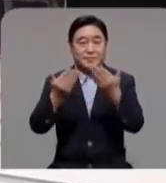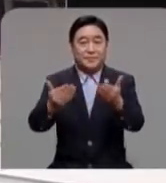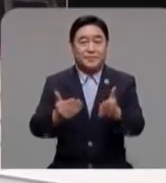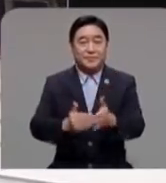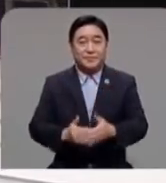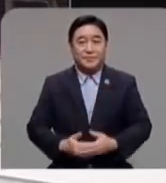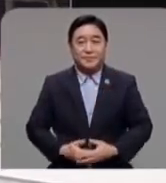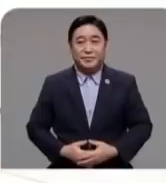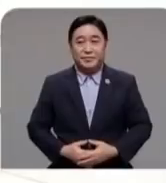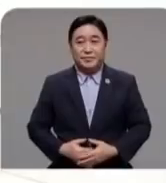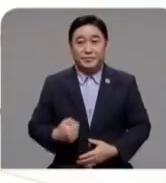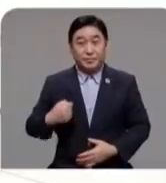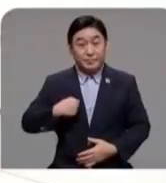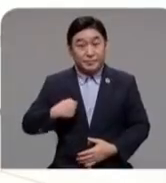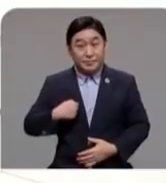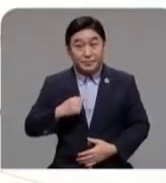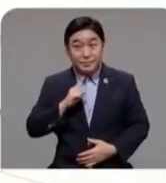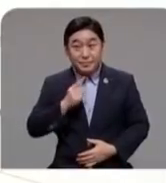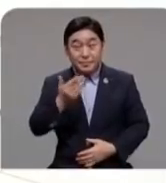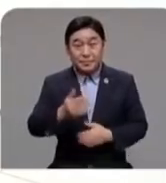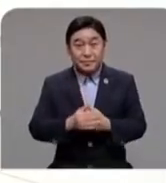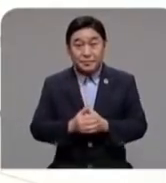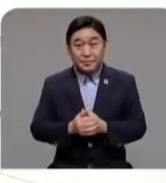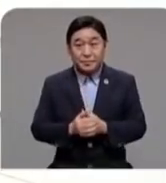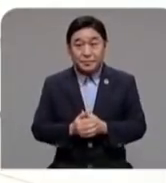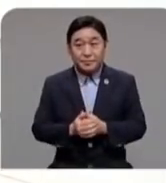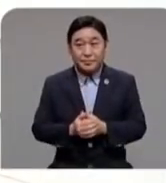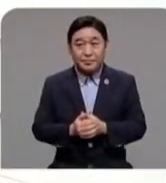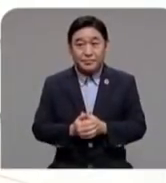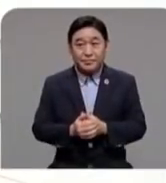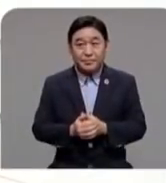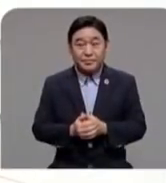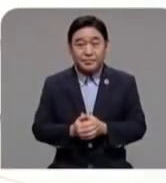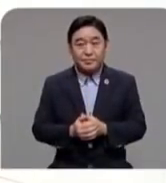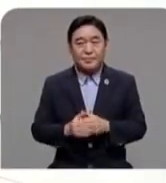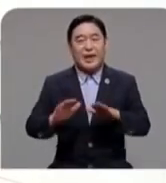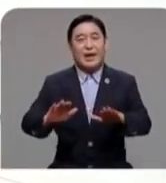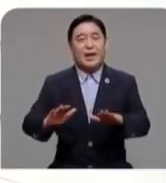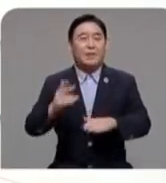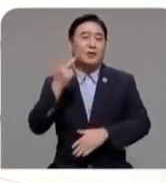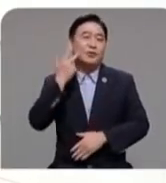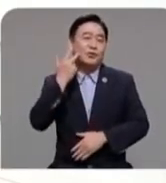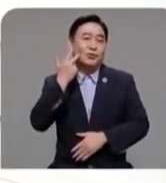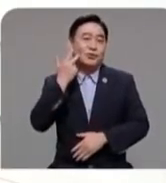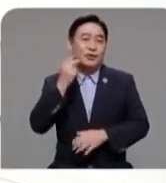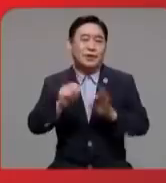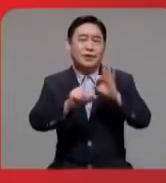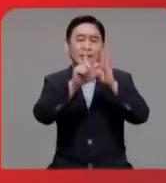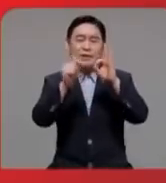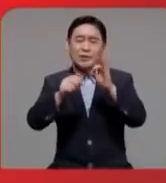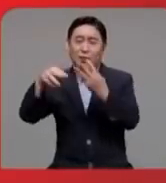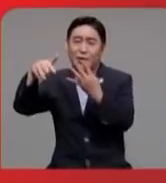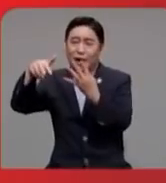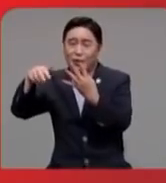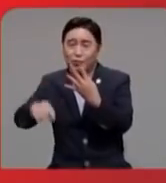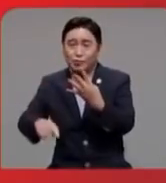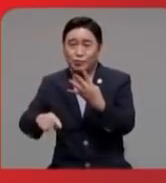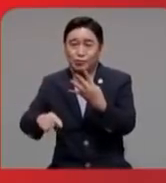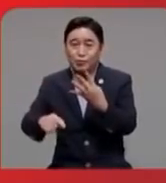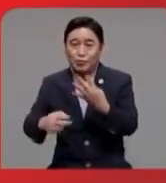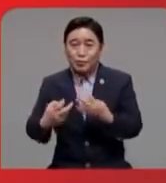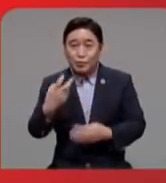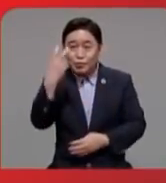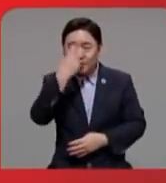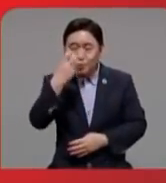네. 그럼 제가 말씀드릴까요? 뭐, 하십시오. 예, 예. 이번 주 10월 4주 차죠.